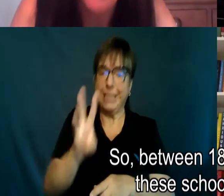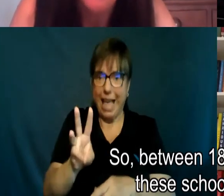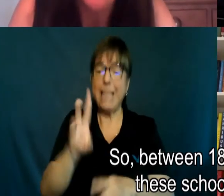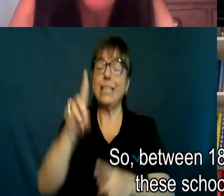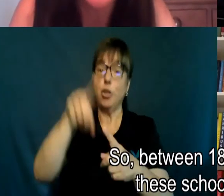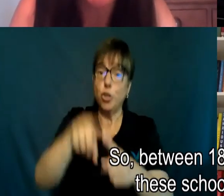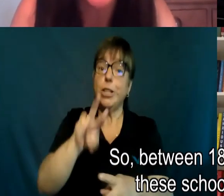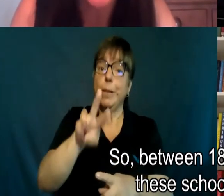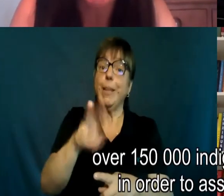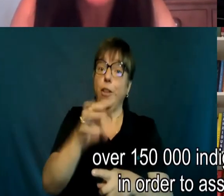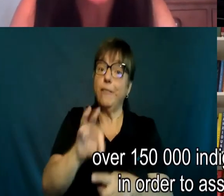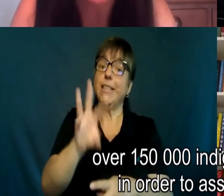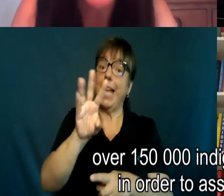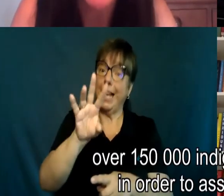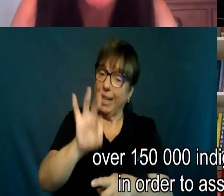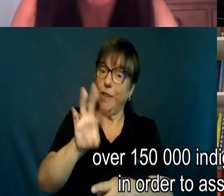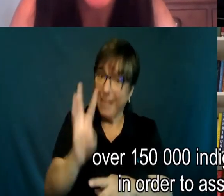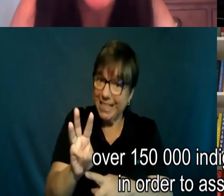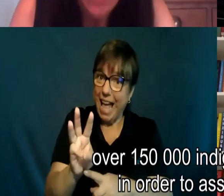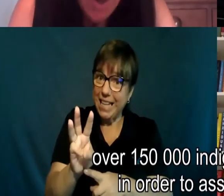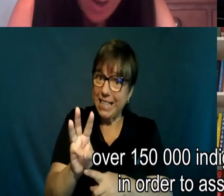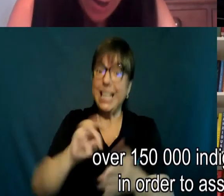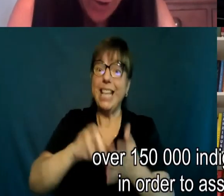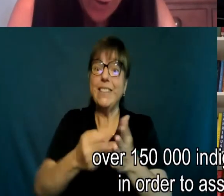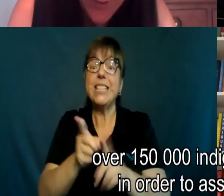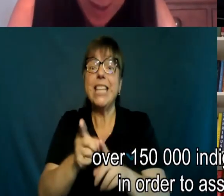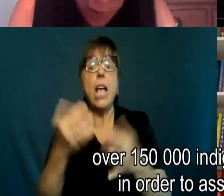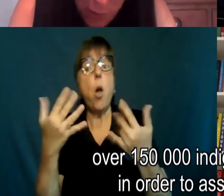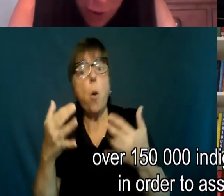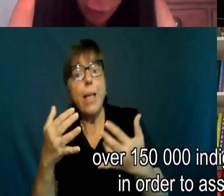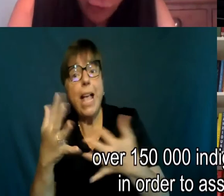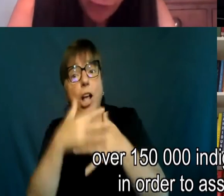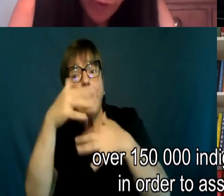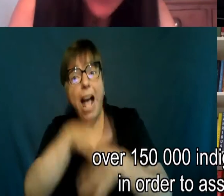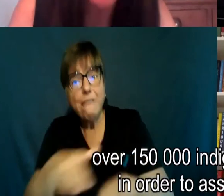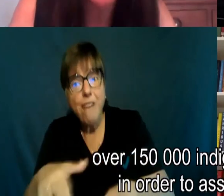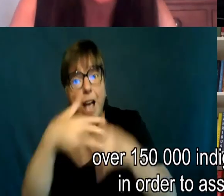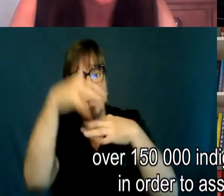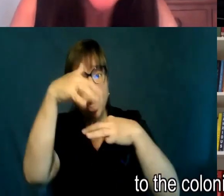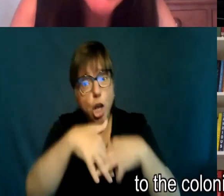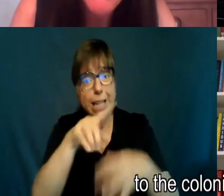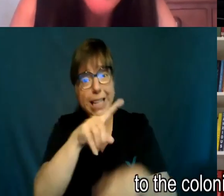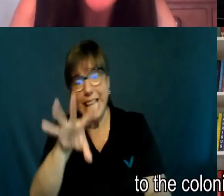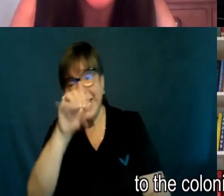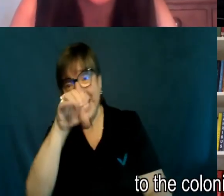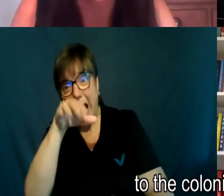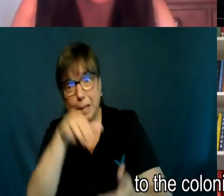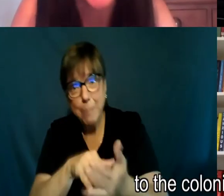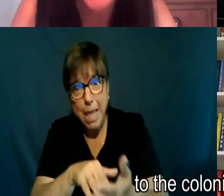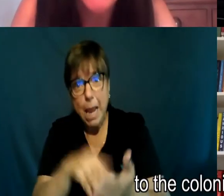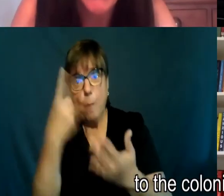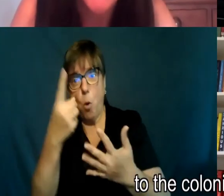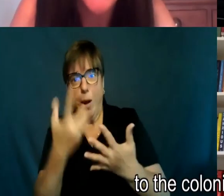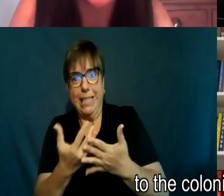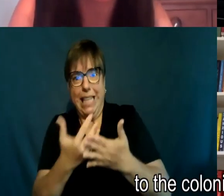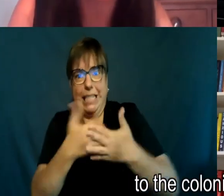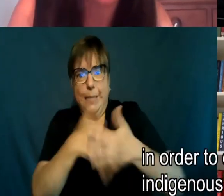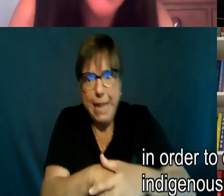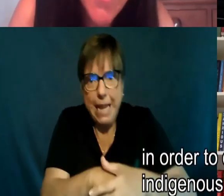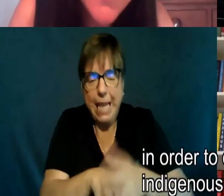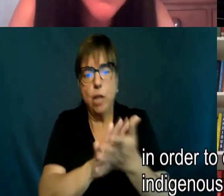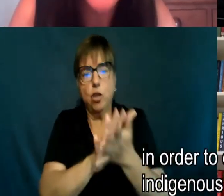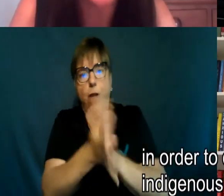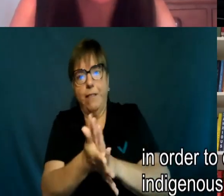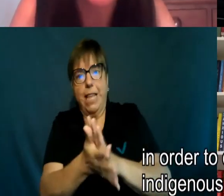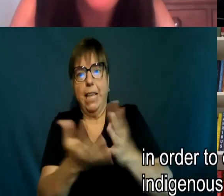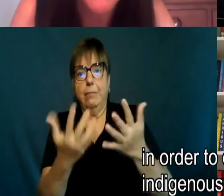ces écoles ont hébergé plus de 150 000 enfants autochtones dans le but de les assimiler à la société coloniale, dans